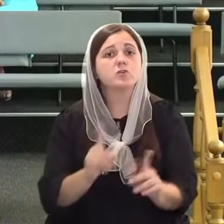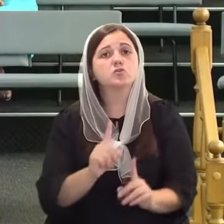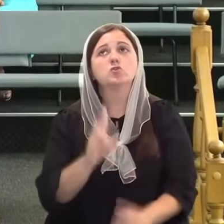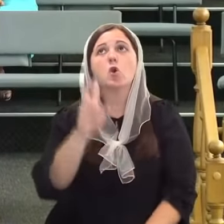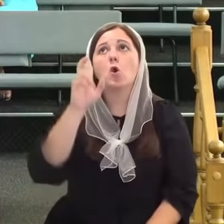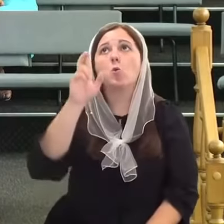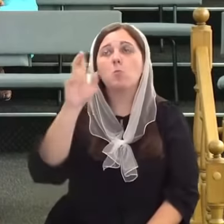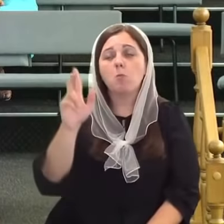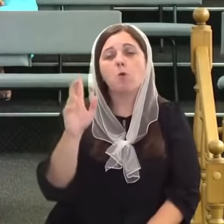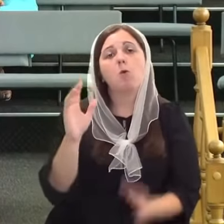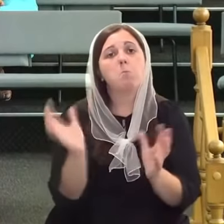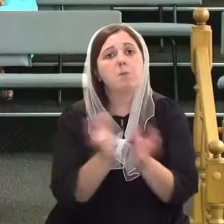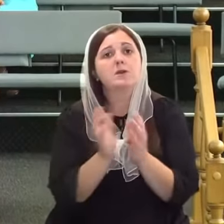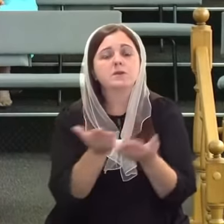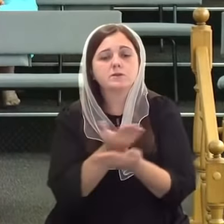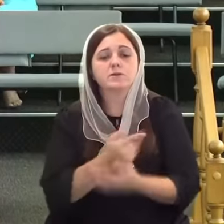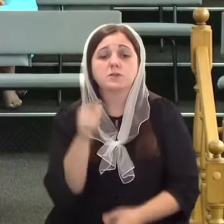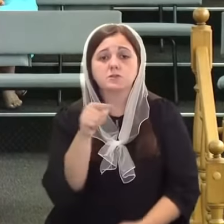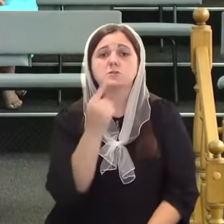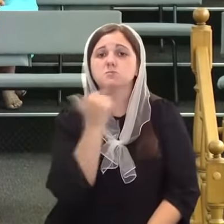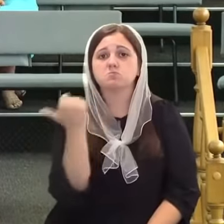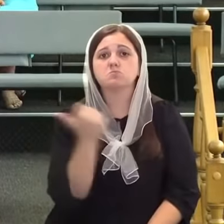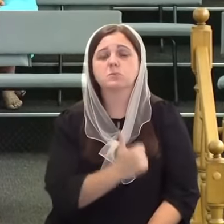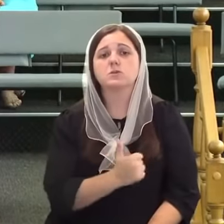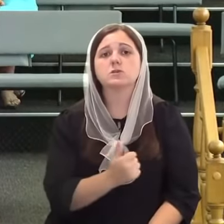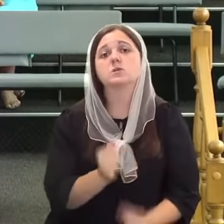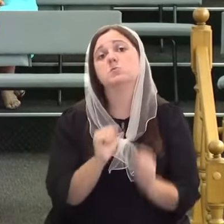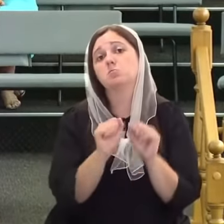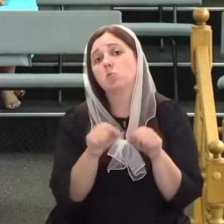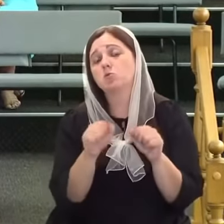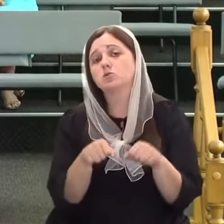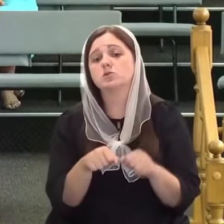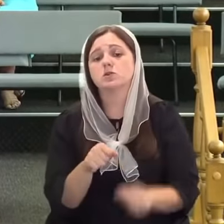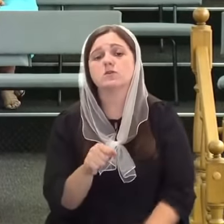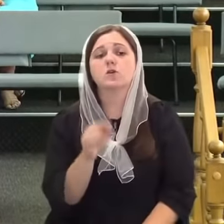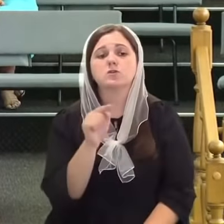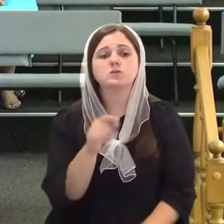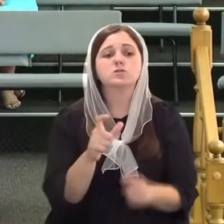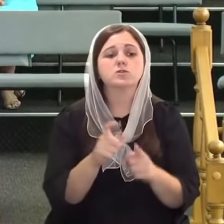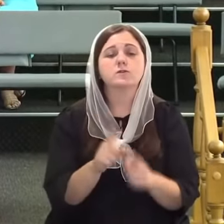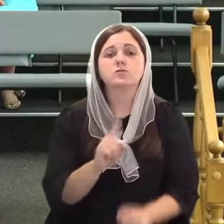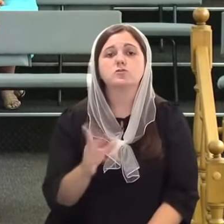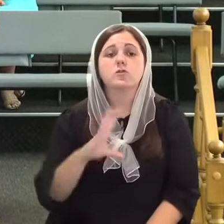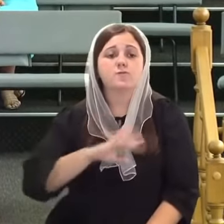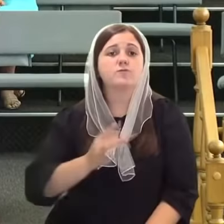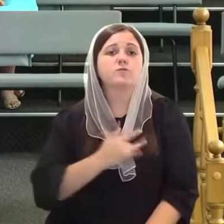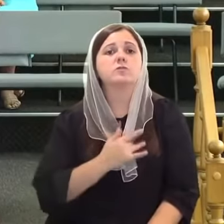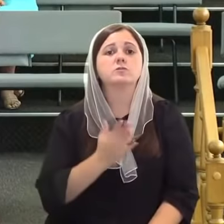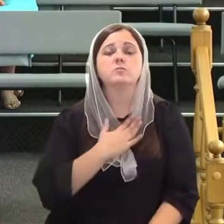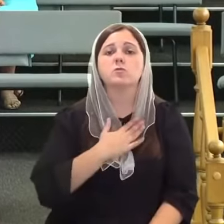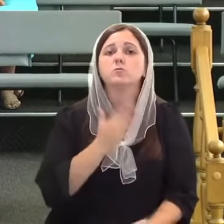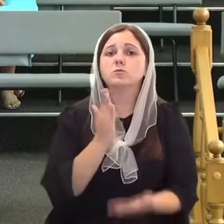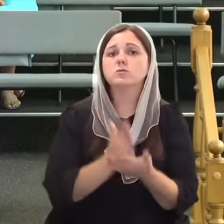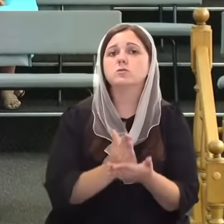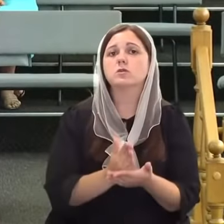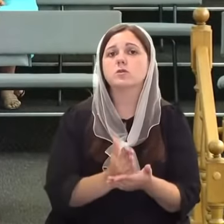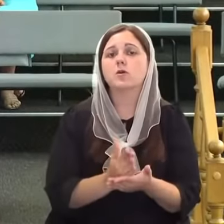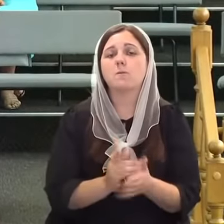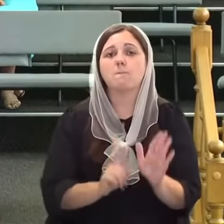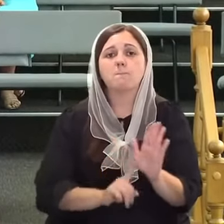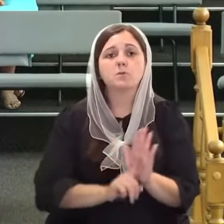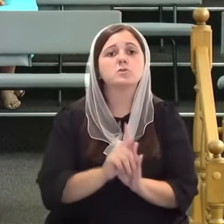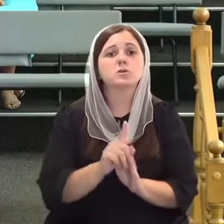эту неделю. И, возможно, эти слова, которые мне пришли на сердце во время